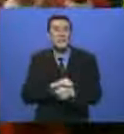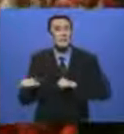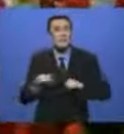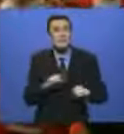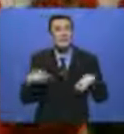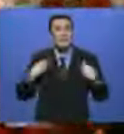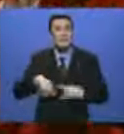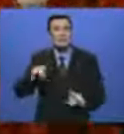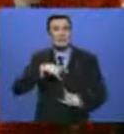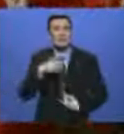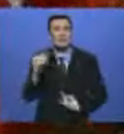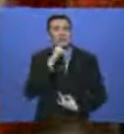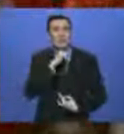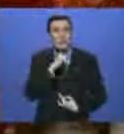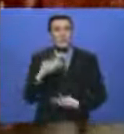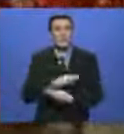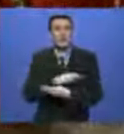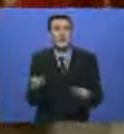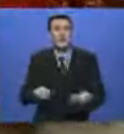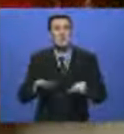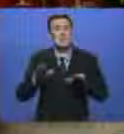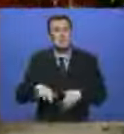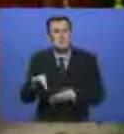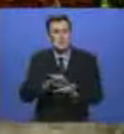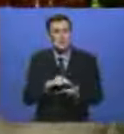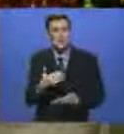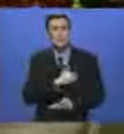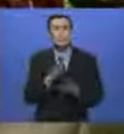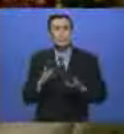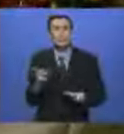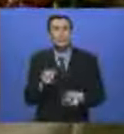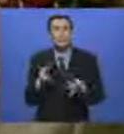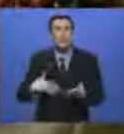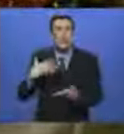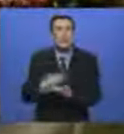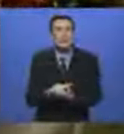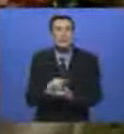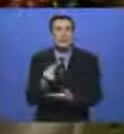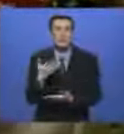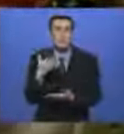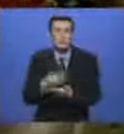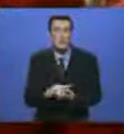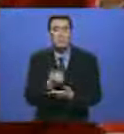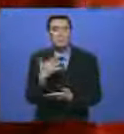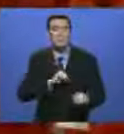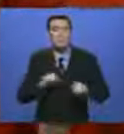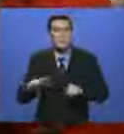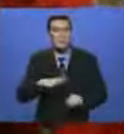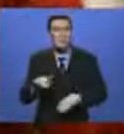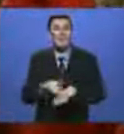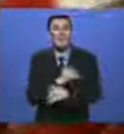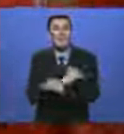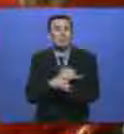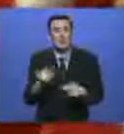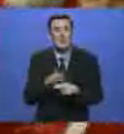бежать в костюме Деда Мороза. Их выдавали на месте. Желающим лишь нужно было оплатить вступительный взнос. Поскольку забег благотворительный,